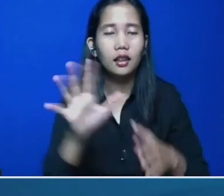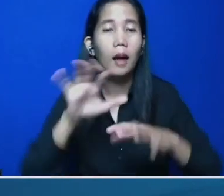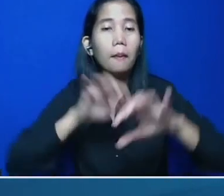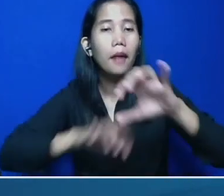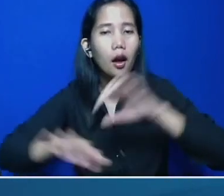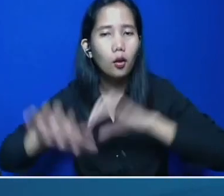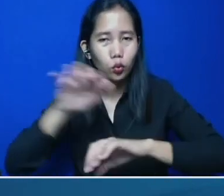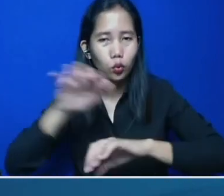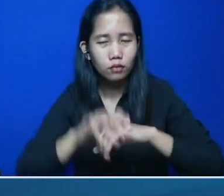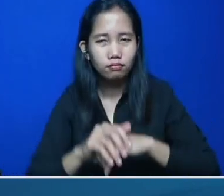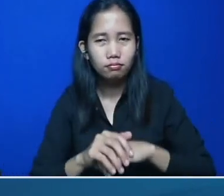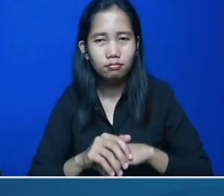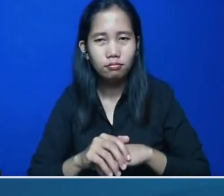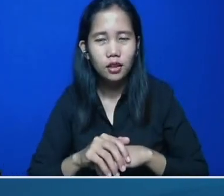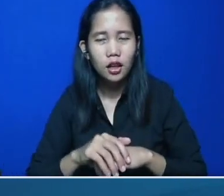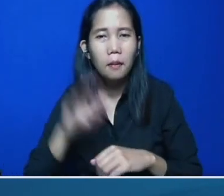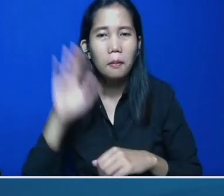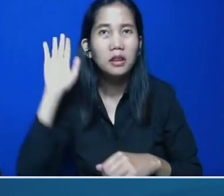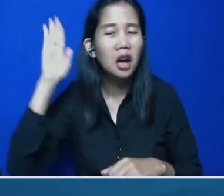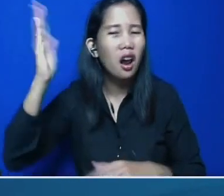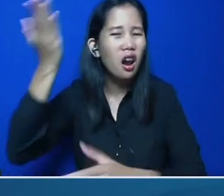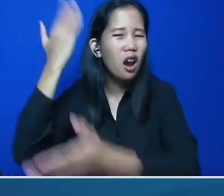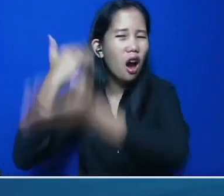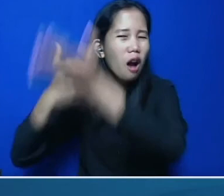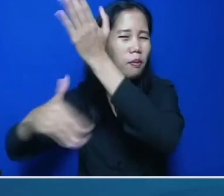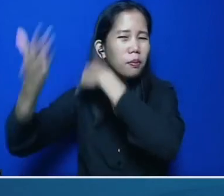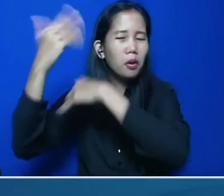kepada kita malam hari ini